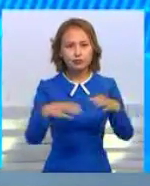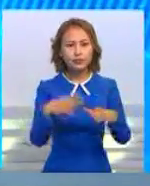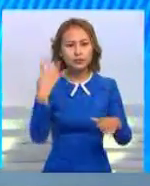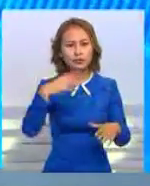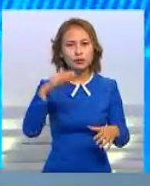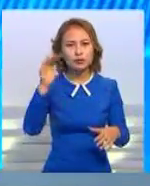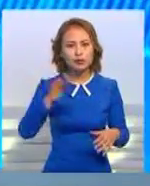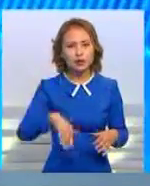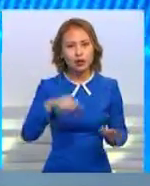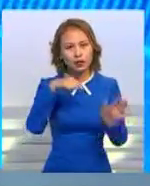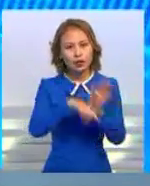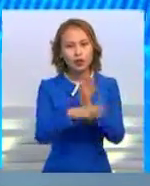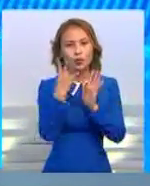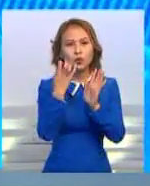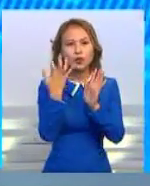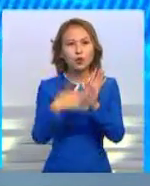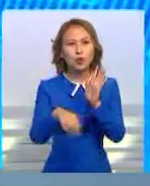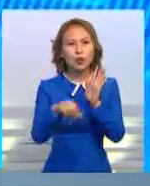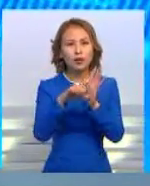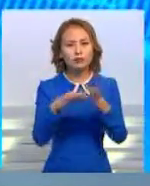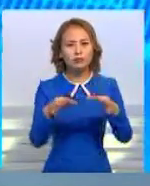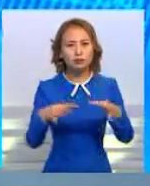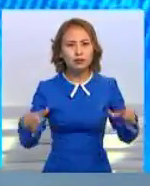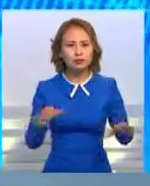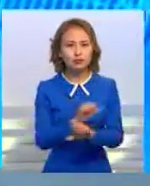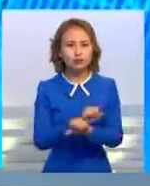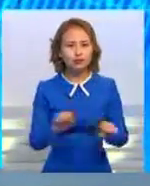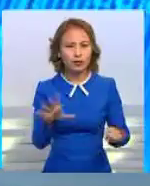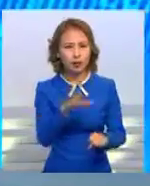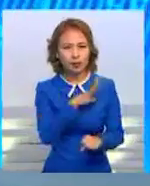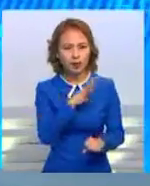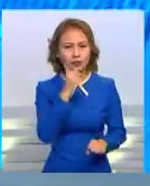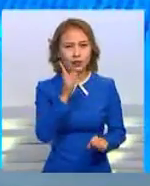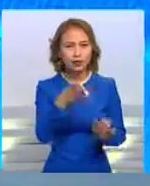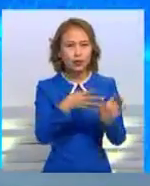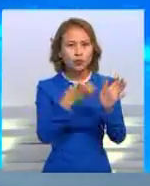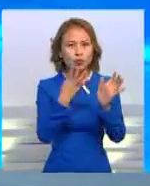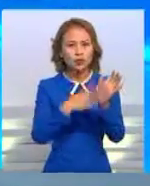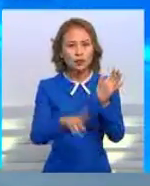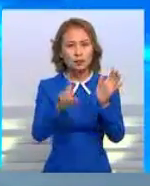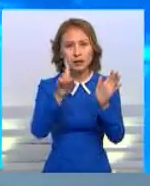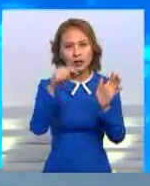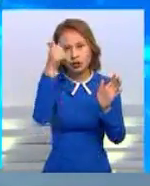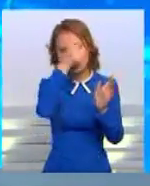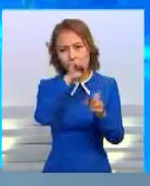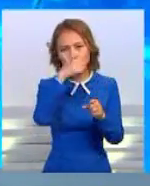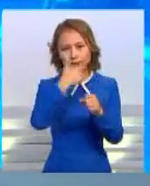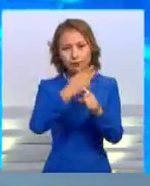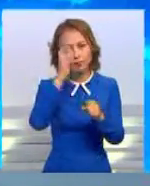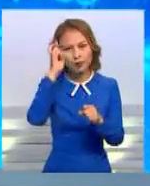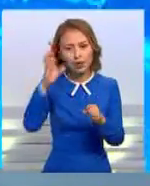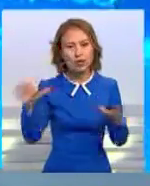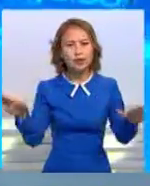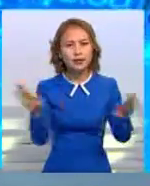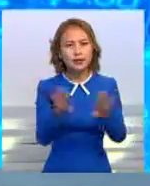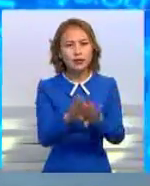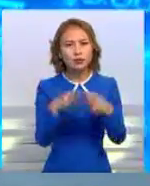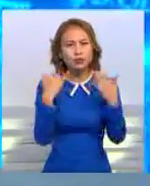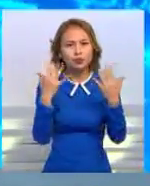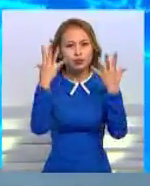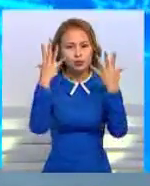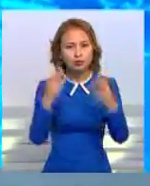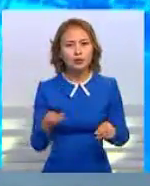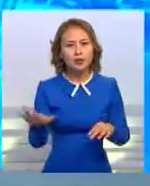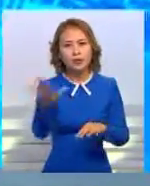алаңында 40 жыл ішінде 456 ядролық жарылыс болды. 1991 жылы елбасы жарлығымен полигон жабылып, бүгінде